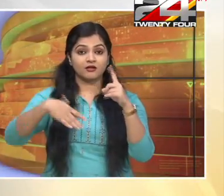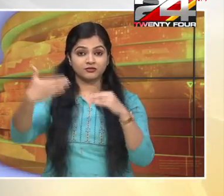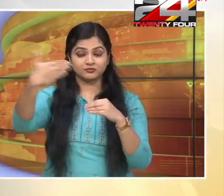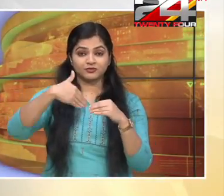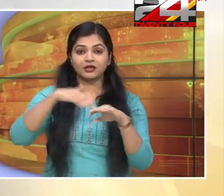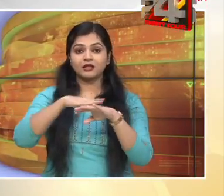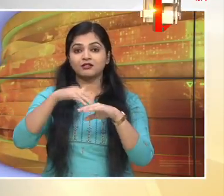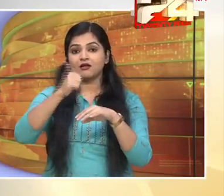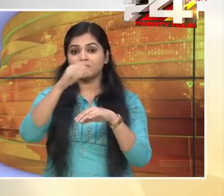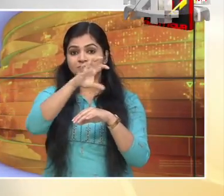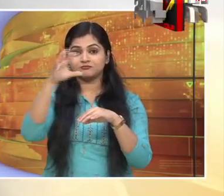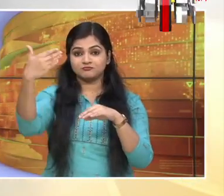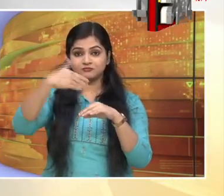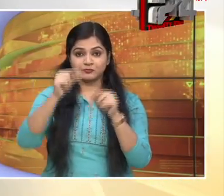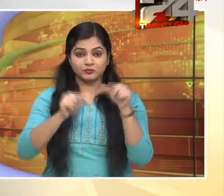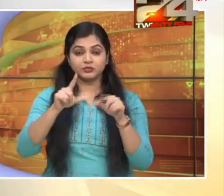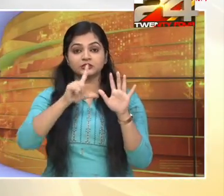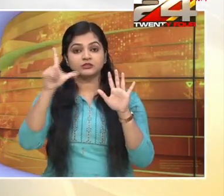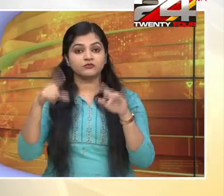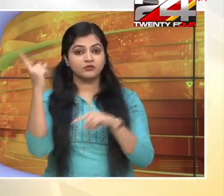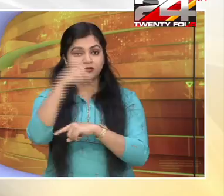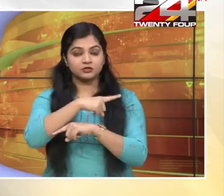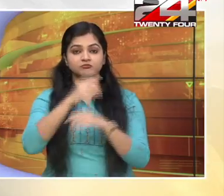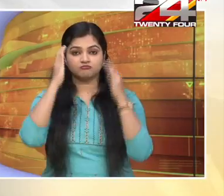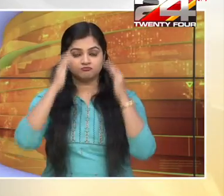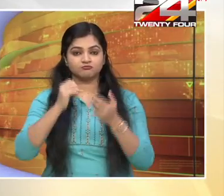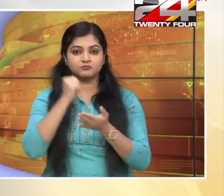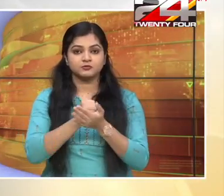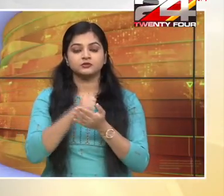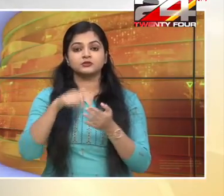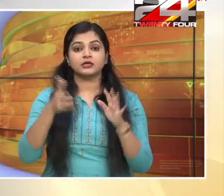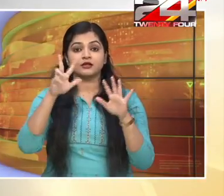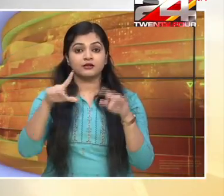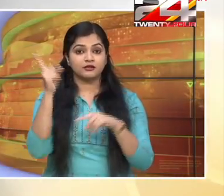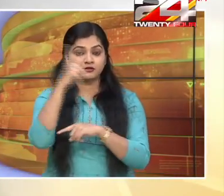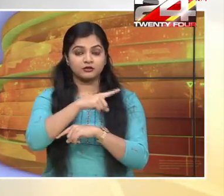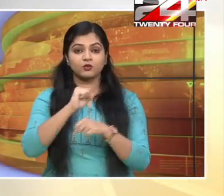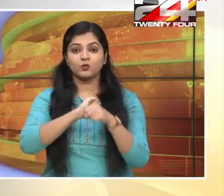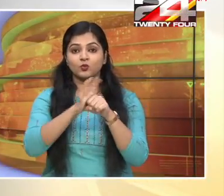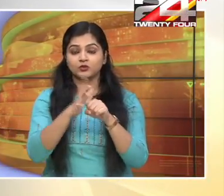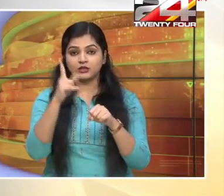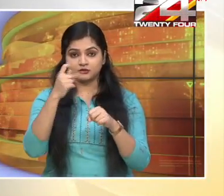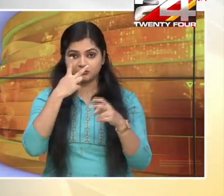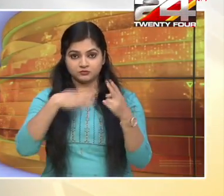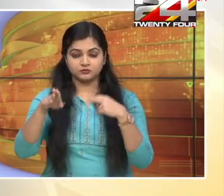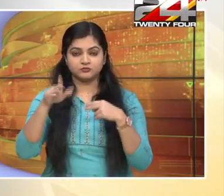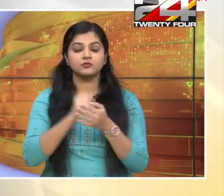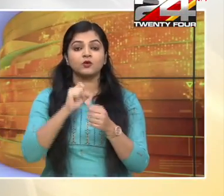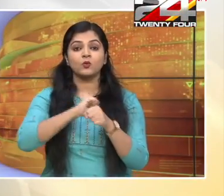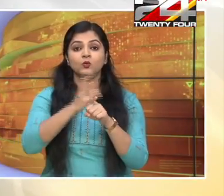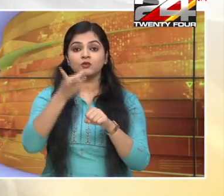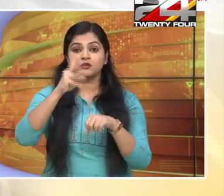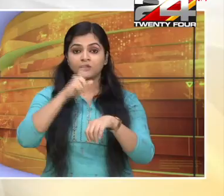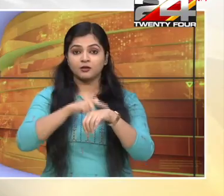കേരളത്തിലേക്ക് എത്തുന്ന അന്താരാഷ്ട്ര യാത്രക്കാർക്കും 7 ദിവസത്തെ നിർബന്ധിത ക്വാറന്റീൻ. 8-ാം ദിവസം കോവിഡ് പരിശോധന നടത്തണം. കോവിഡ് 3ാം തരംഗ